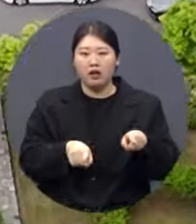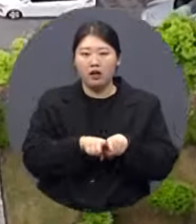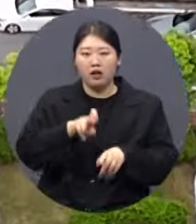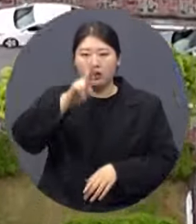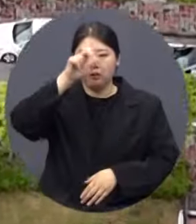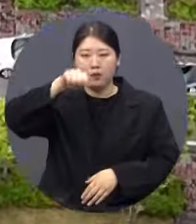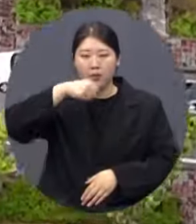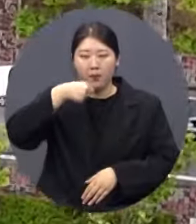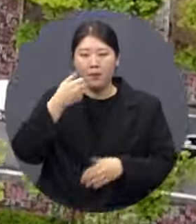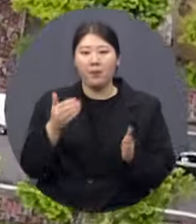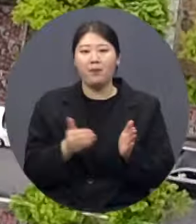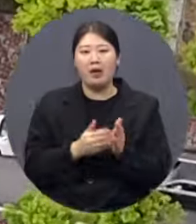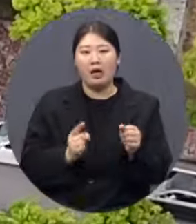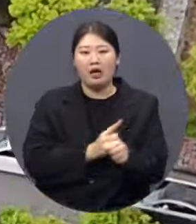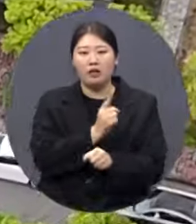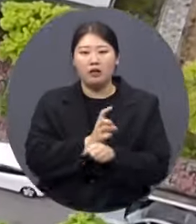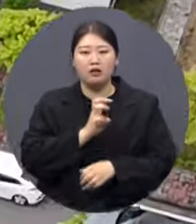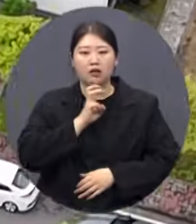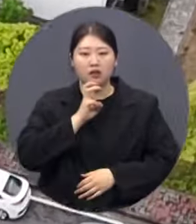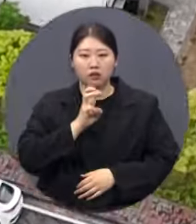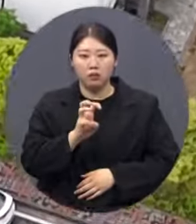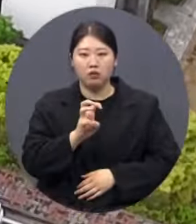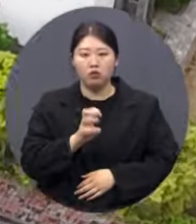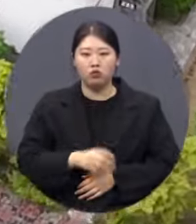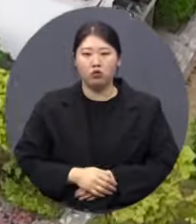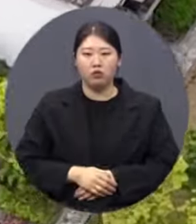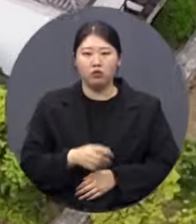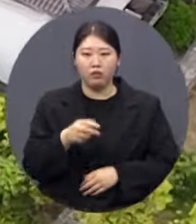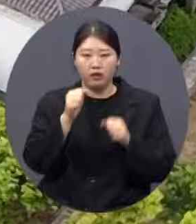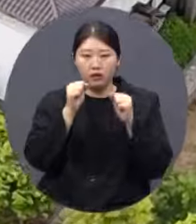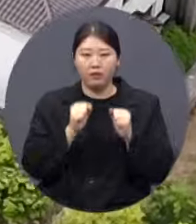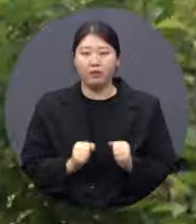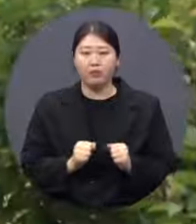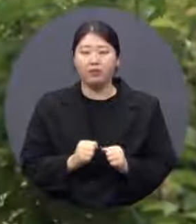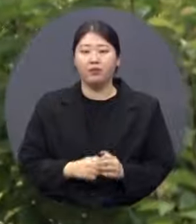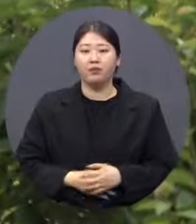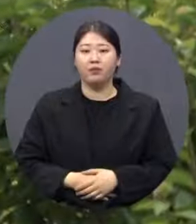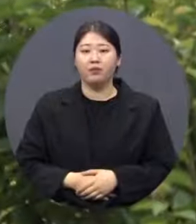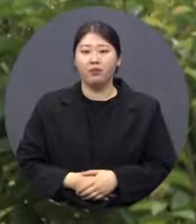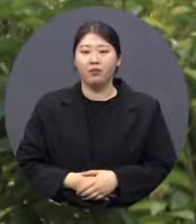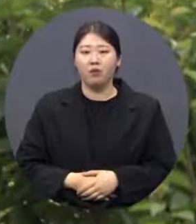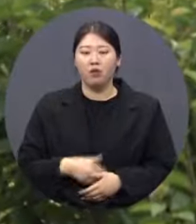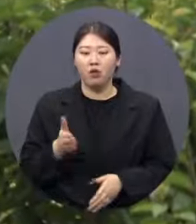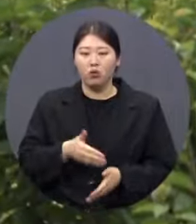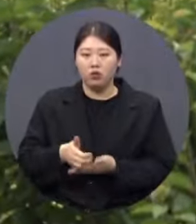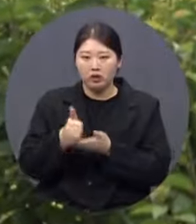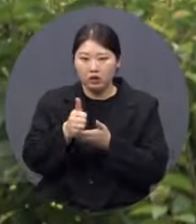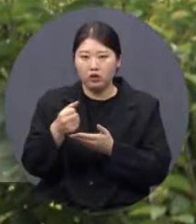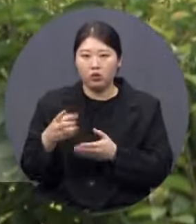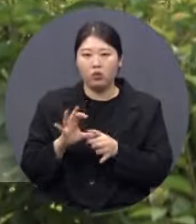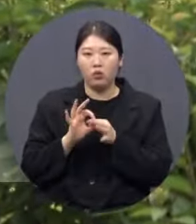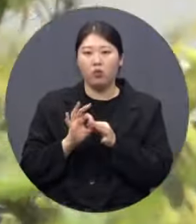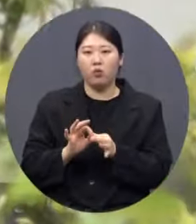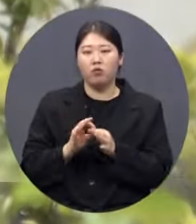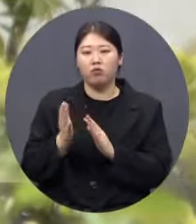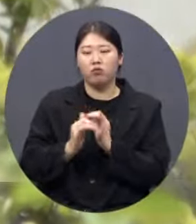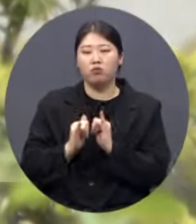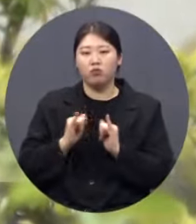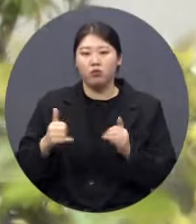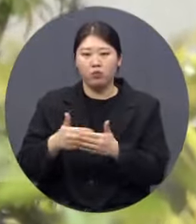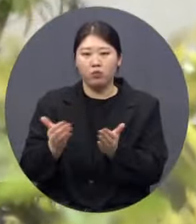하면서 시간 반동안 리조트에 렀습니다 도지 공무원